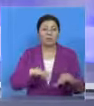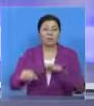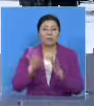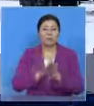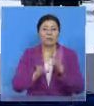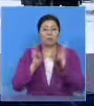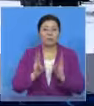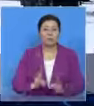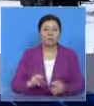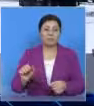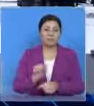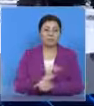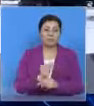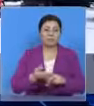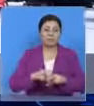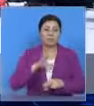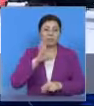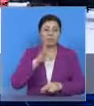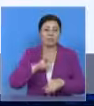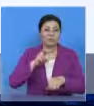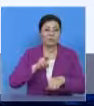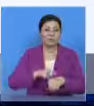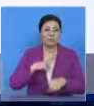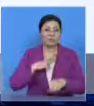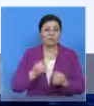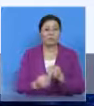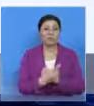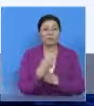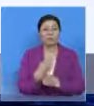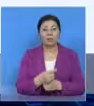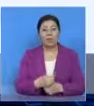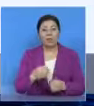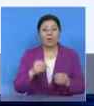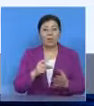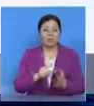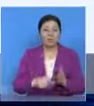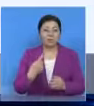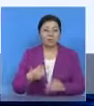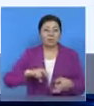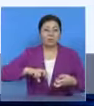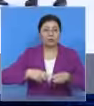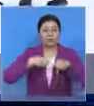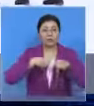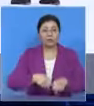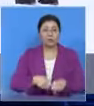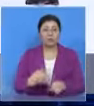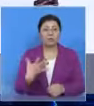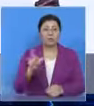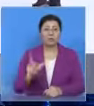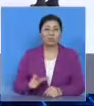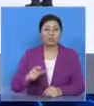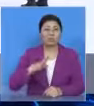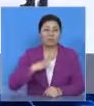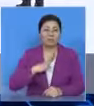«Безопасность на транспорте». За это время стражами порядка было выявлено 71 правонарушение. В частности, 5 человек